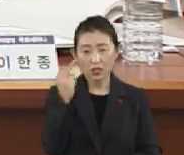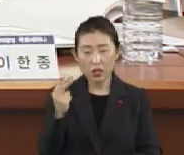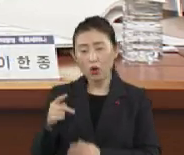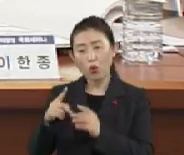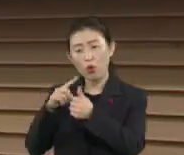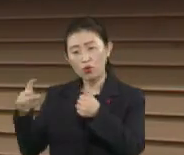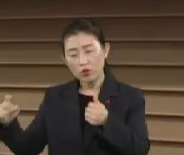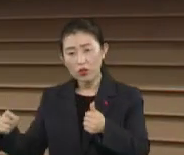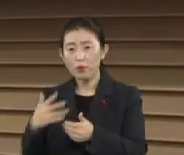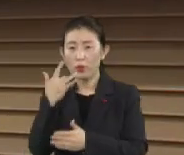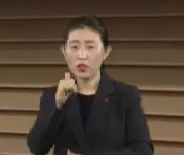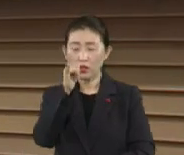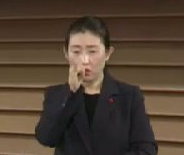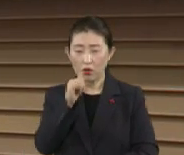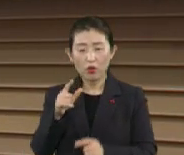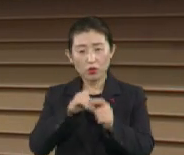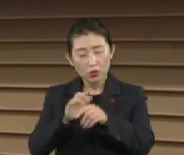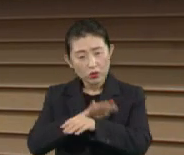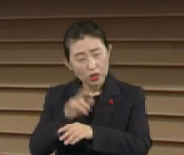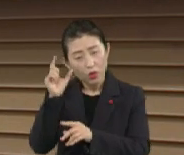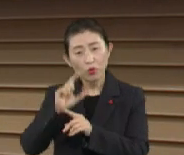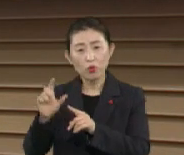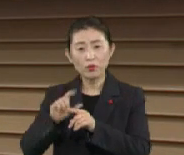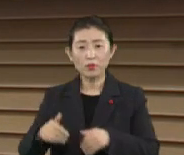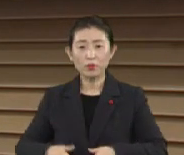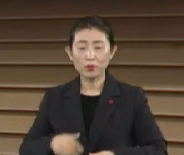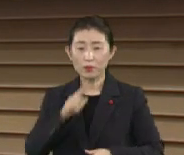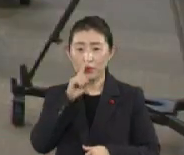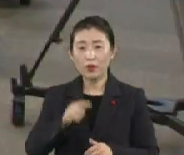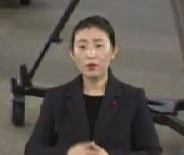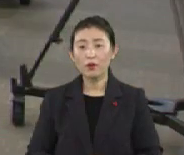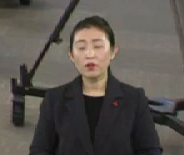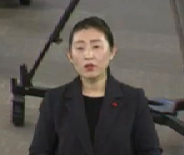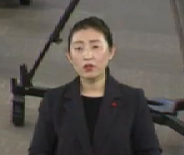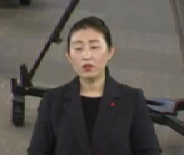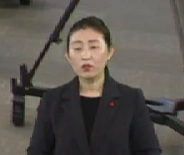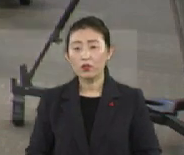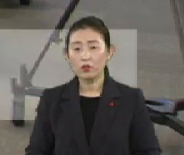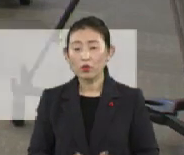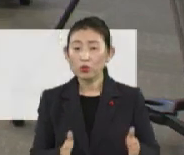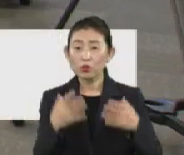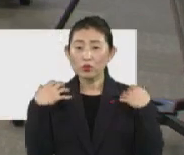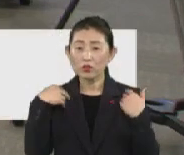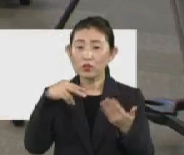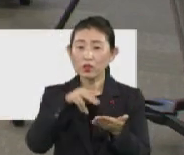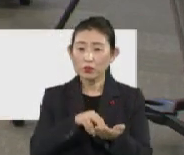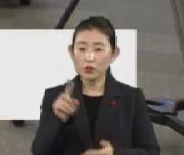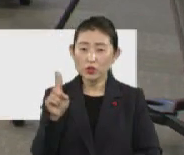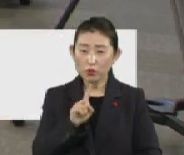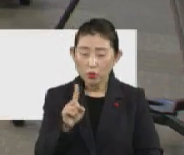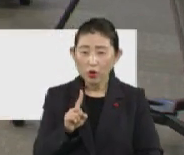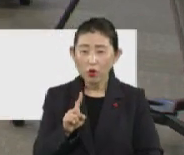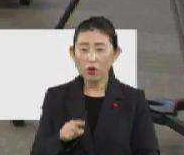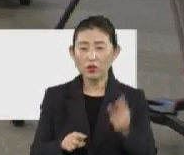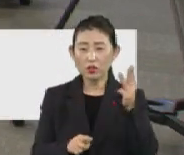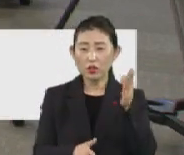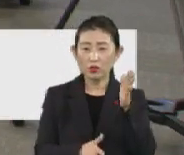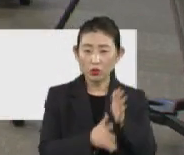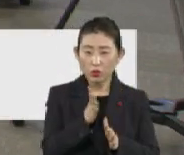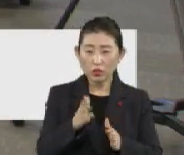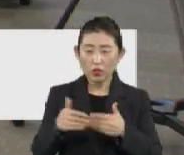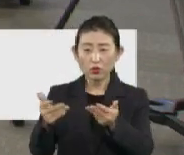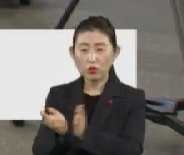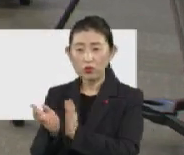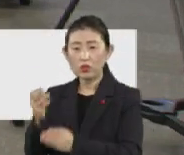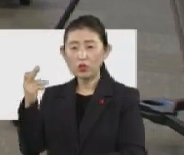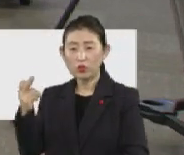소외되는 만큼 보다 신중한 접근이 필요하다는 겁니다. 저희 도에서는 현재 3개 시도와 12개